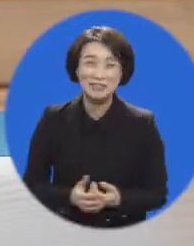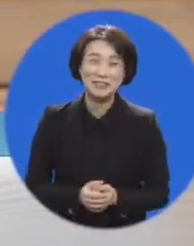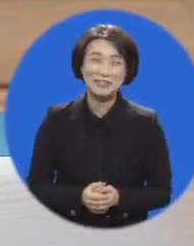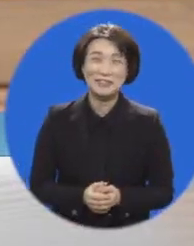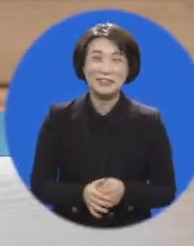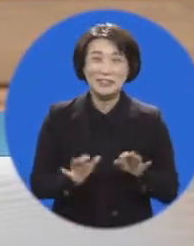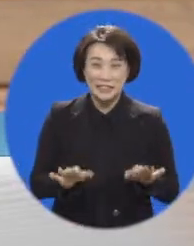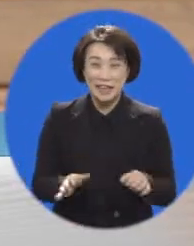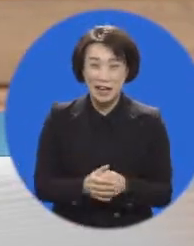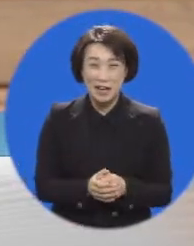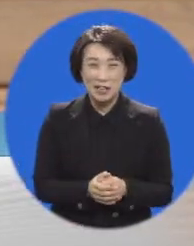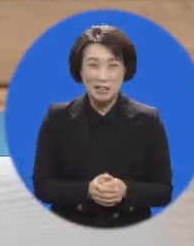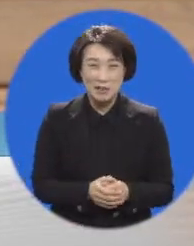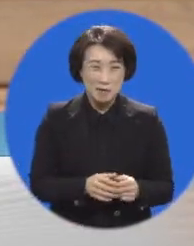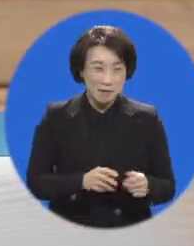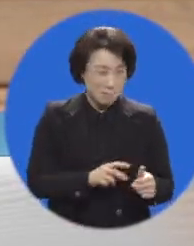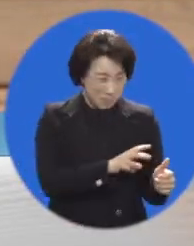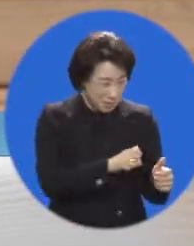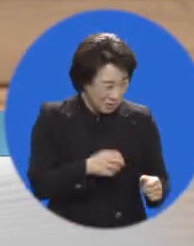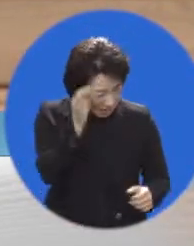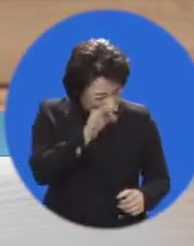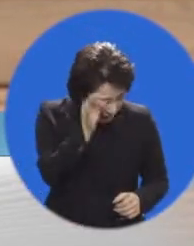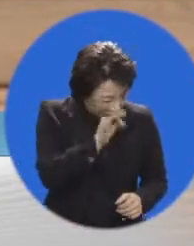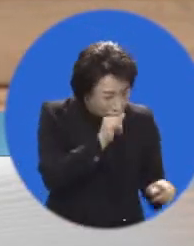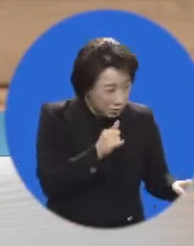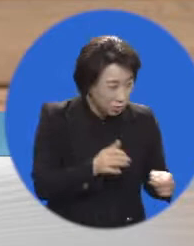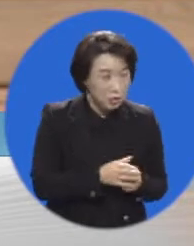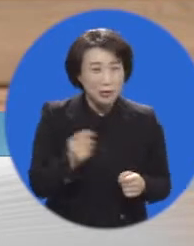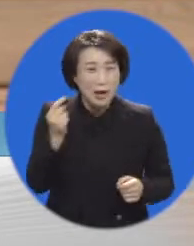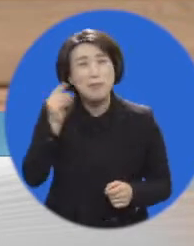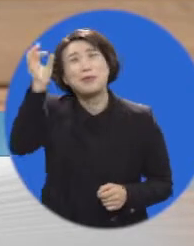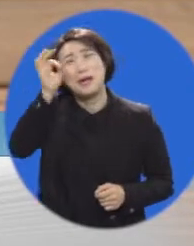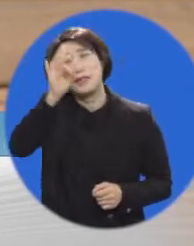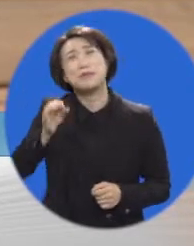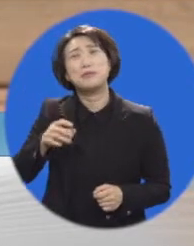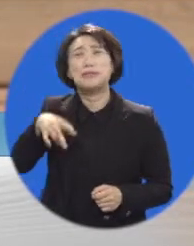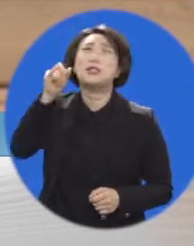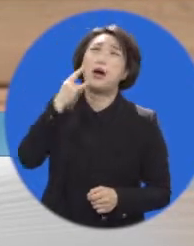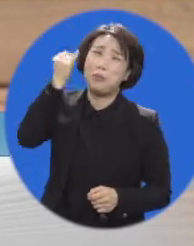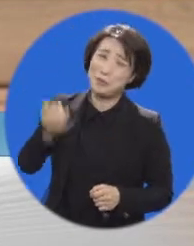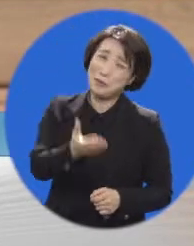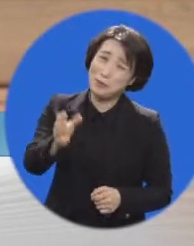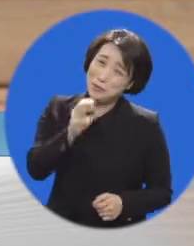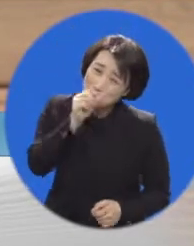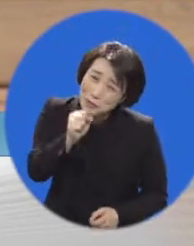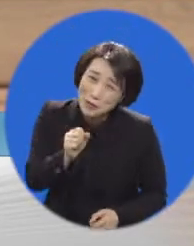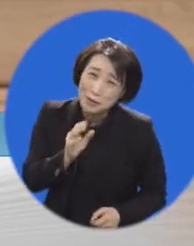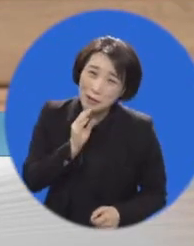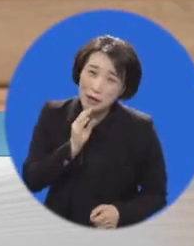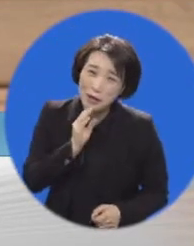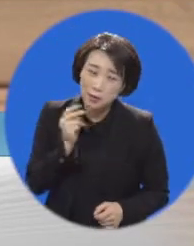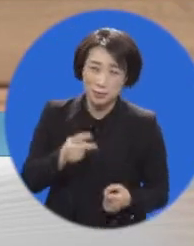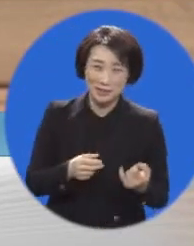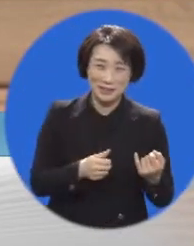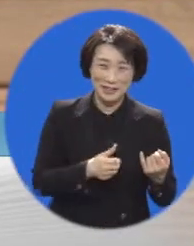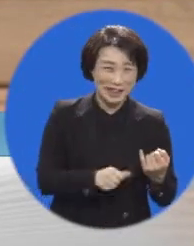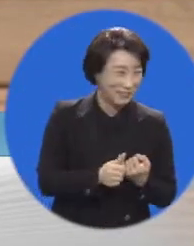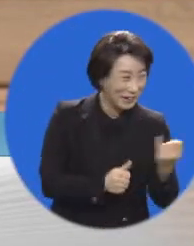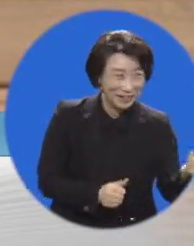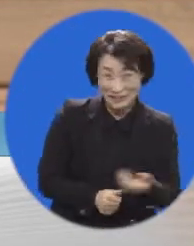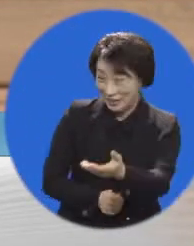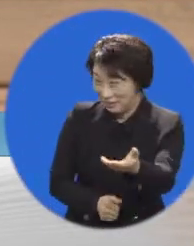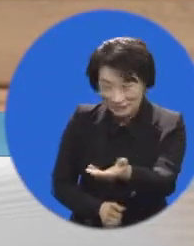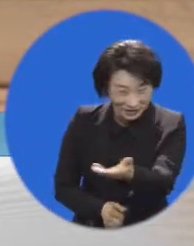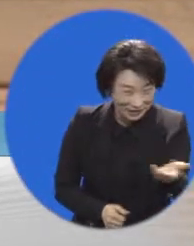그리고 자꾸 미운 구석을 찾아. 저 이쁜 구석 좀 찾으면 얼마나 좋겠어? 또 며느리들은 좋아하네 또